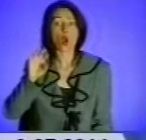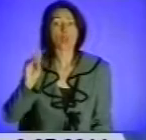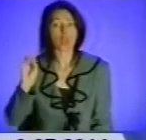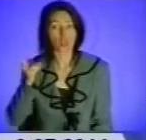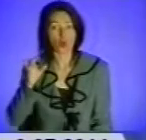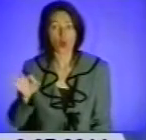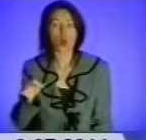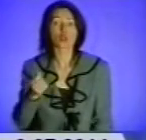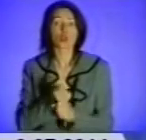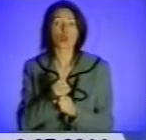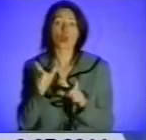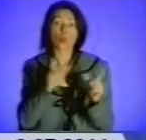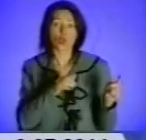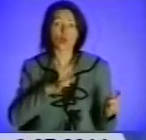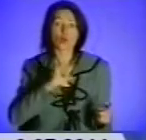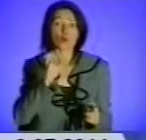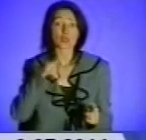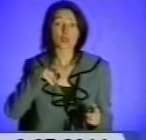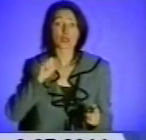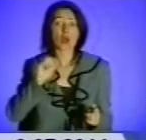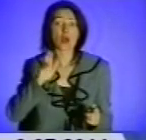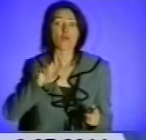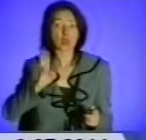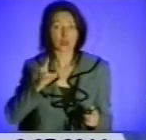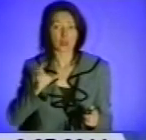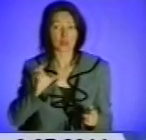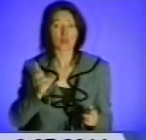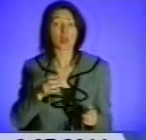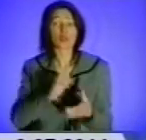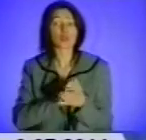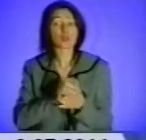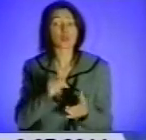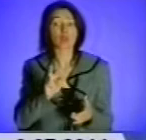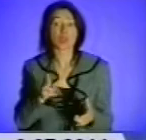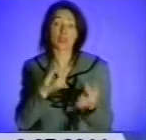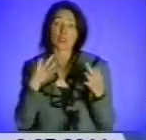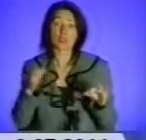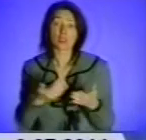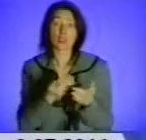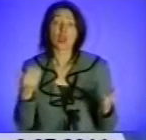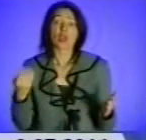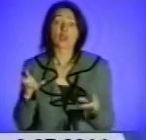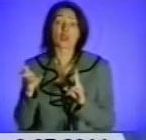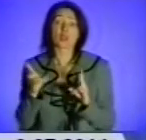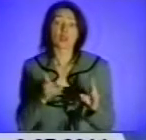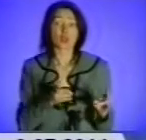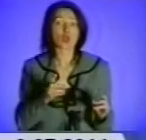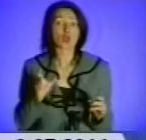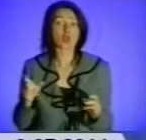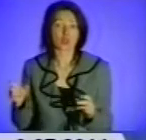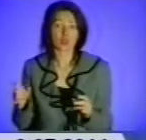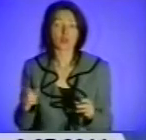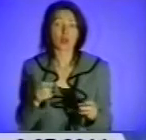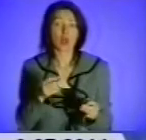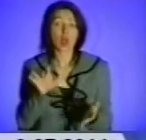побував у Слов'янську. Ознайомився з тим, як звільнене від бойовиків місто повертається до мирного життя. Глава держави